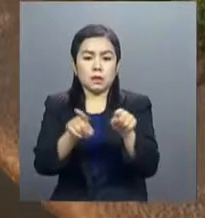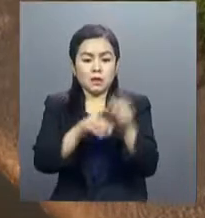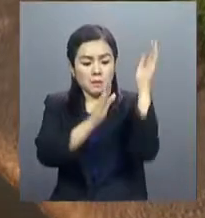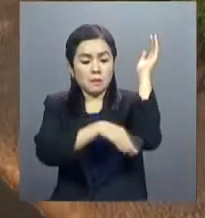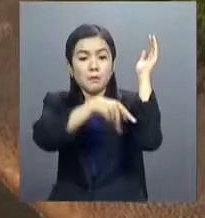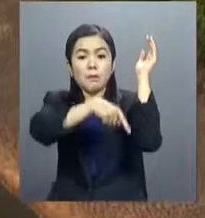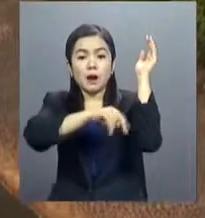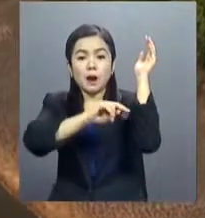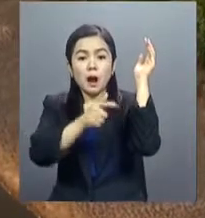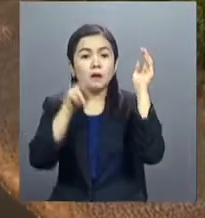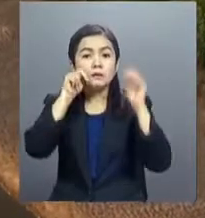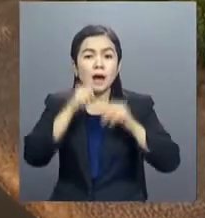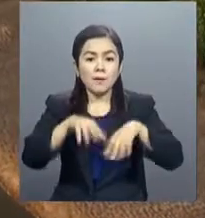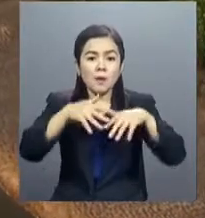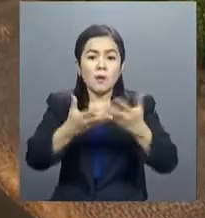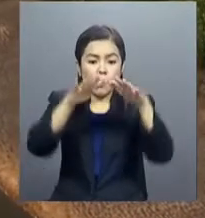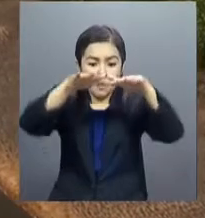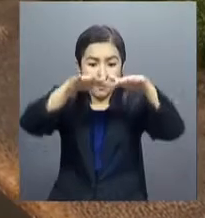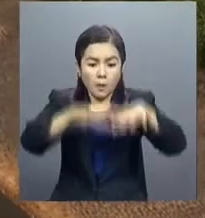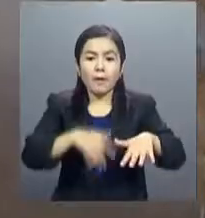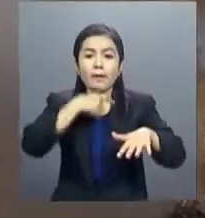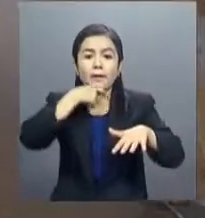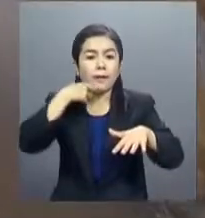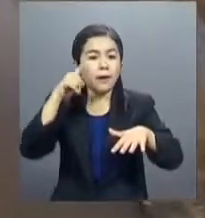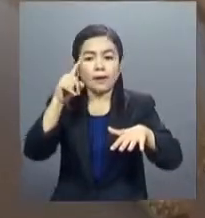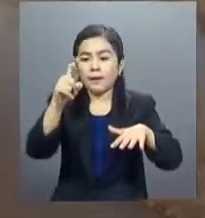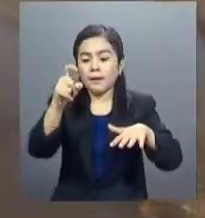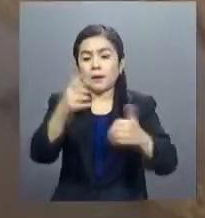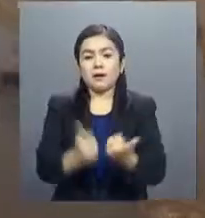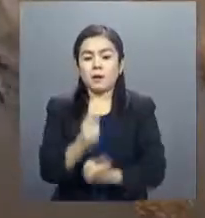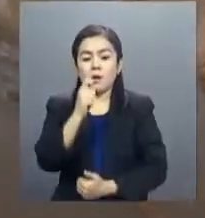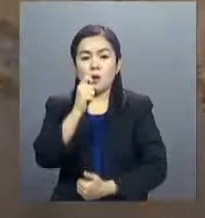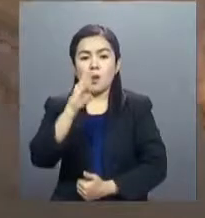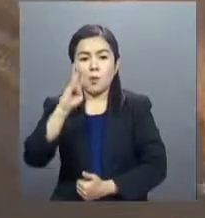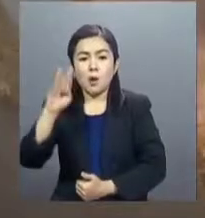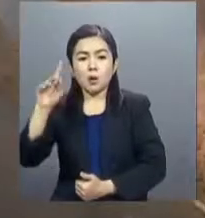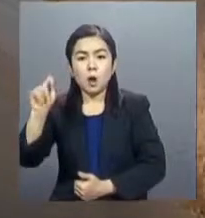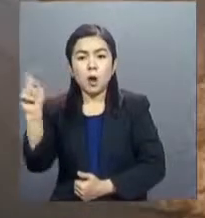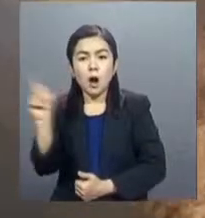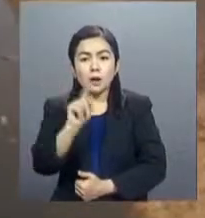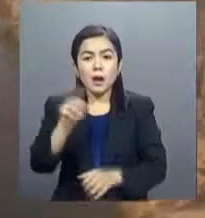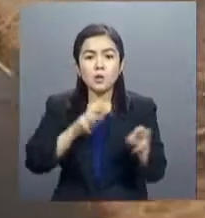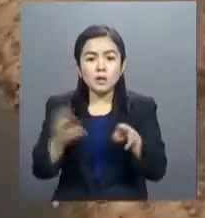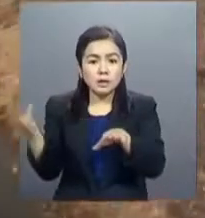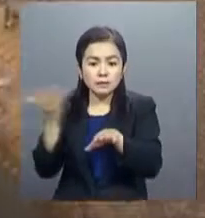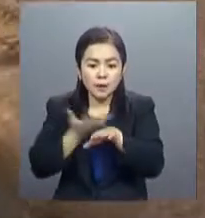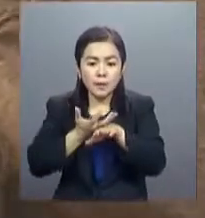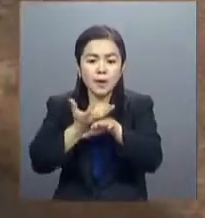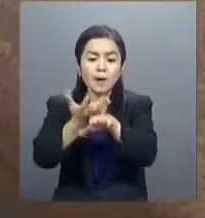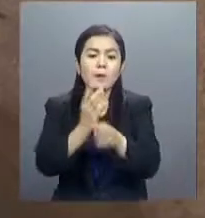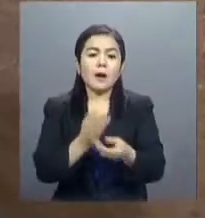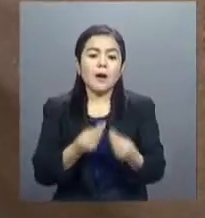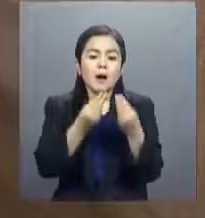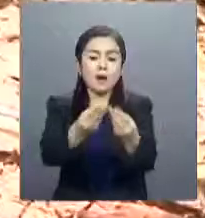พังงาไม่เหลือน้ำสำหรับแจกจ่ายให้กับชาวบ้านทำให้อบตบางม่วงต้องสูบน้ำใายรถเพื่อนำไปแจกจ่ายให้กับผู้